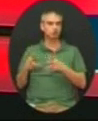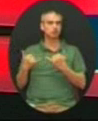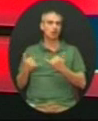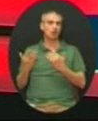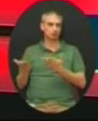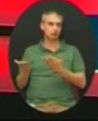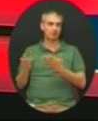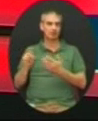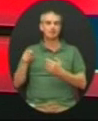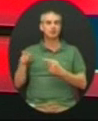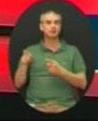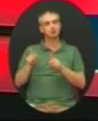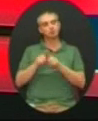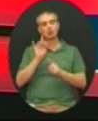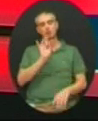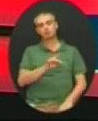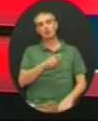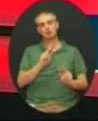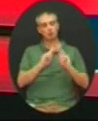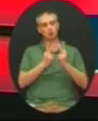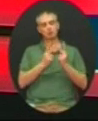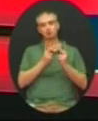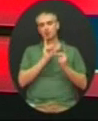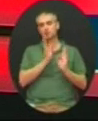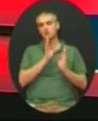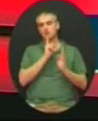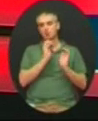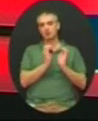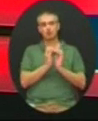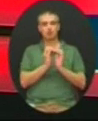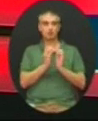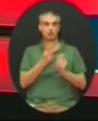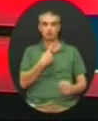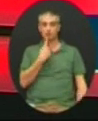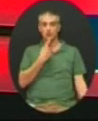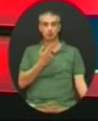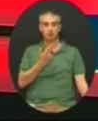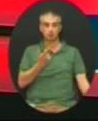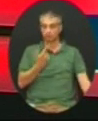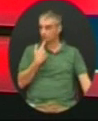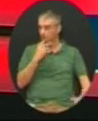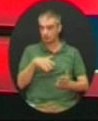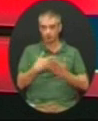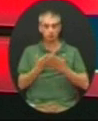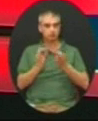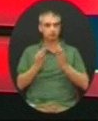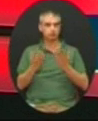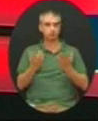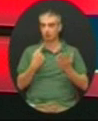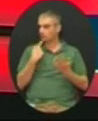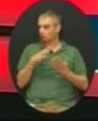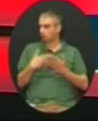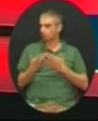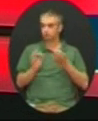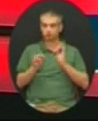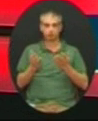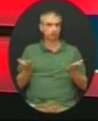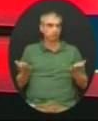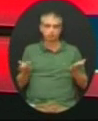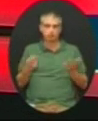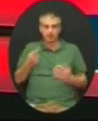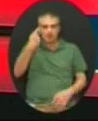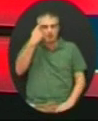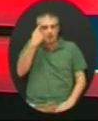כאן בכנסת, כנגד קבוצה מאוד מאוד מסוימת. זו עמדה אידיאולוגית. ואומר היועץ המשפטי, לא, אומר היועץ המשפטי שלה, זו